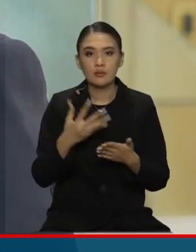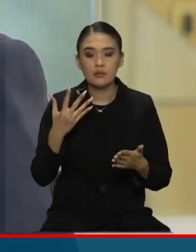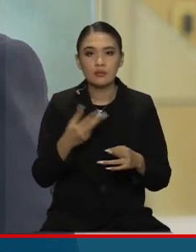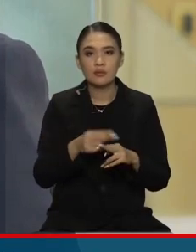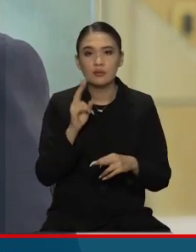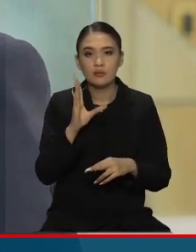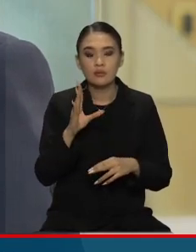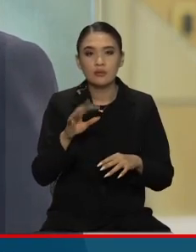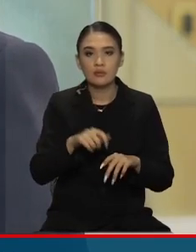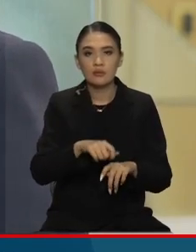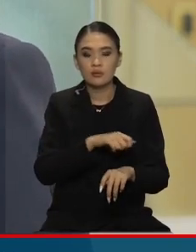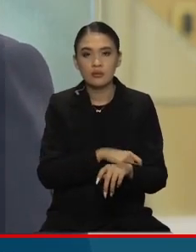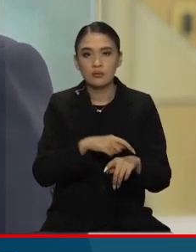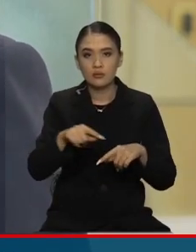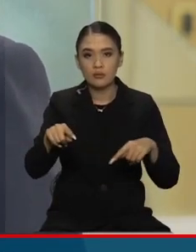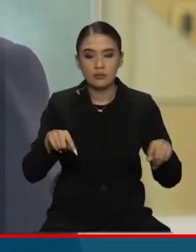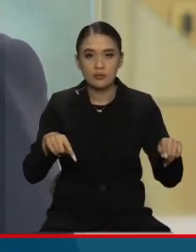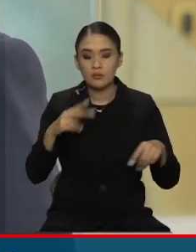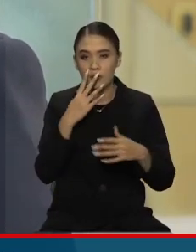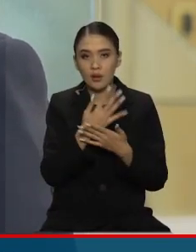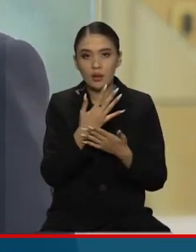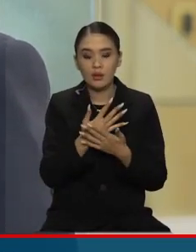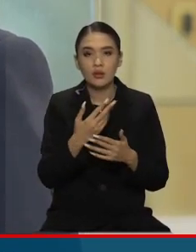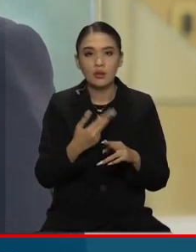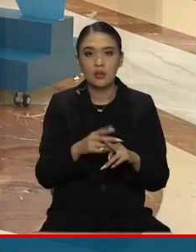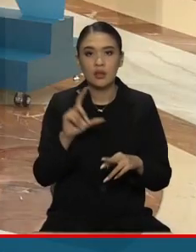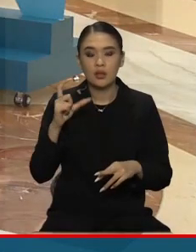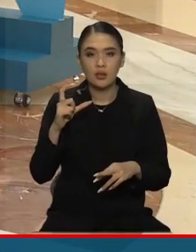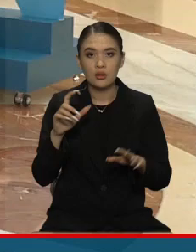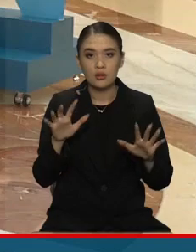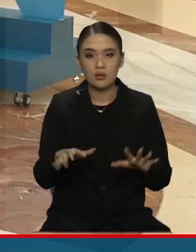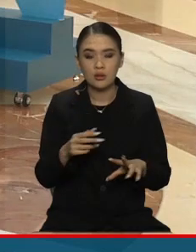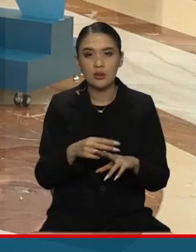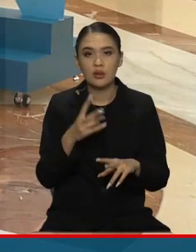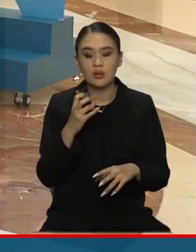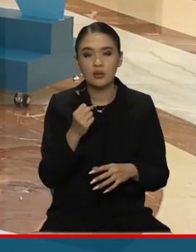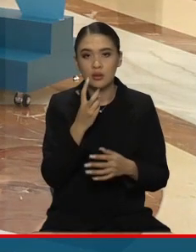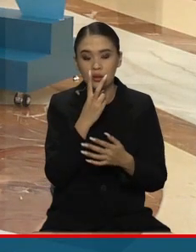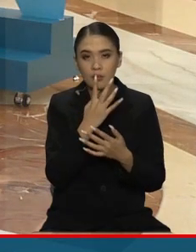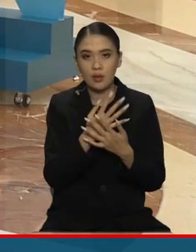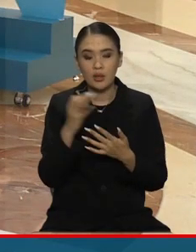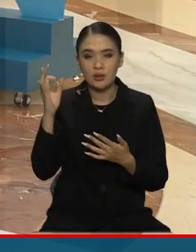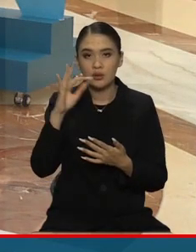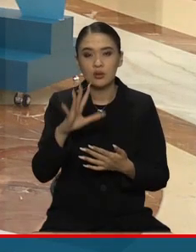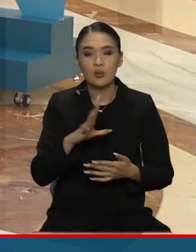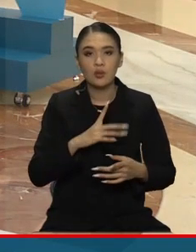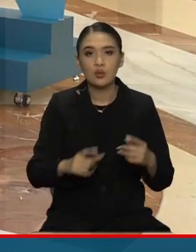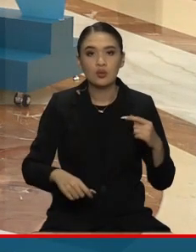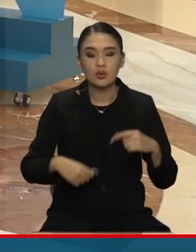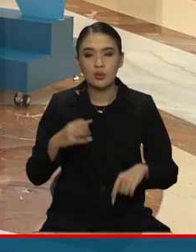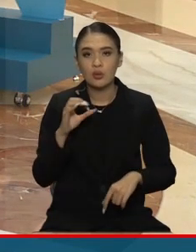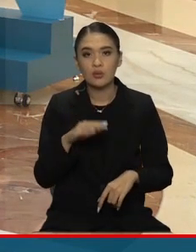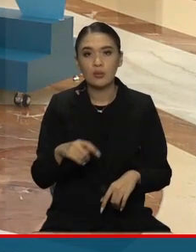квадратный метр леса с учётом Сегодня у скажем экологическая обстановке на самом деле ущерб скажем только от